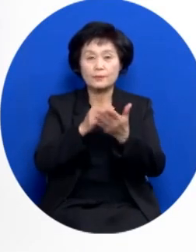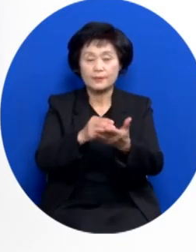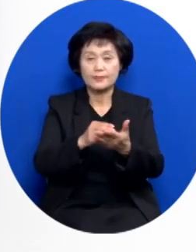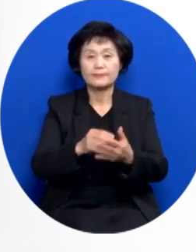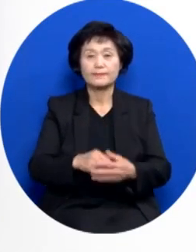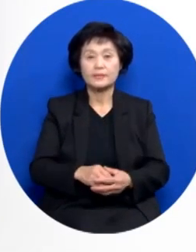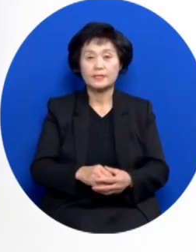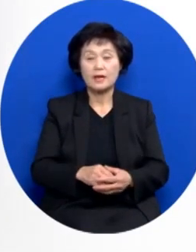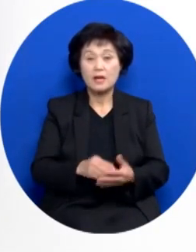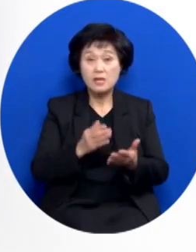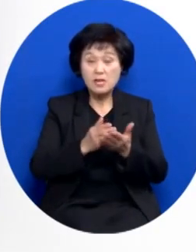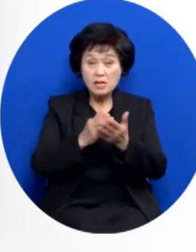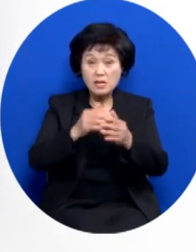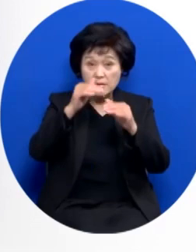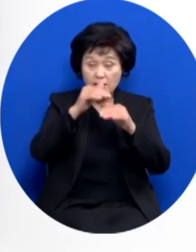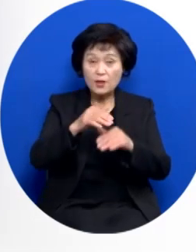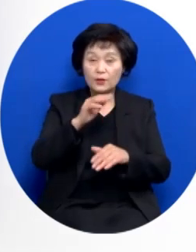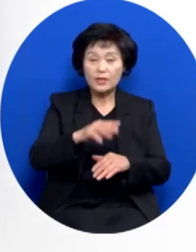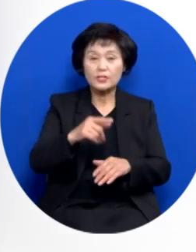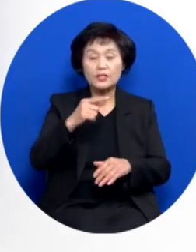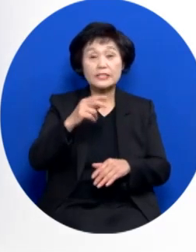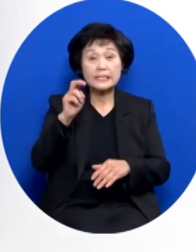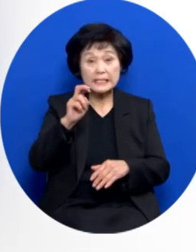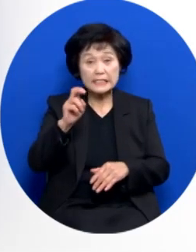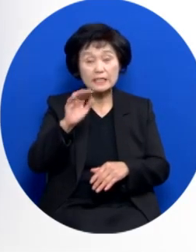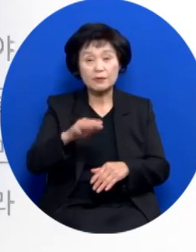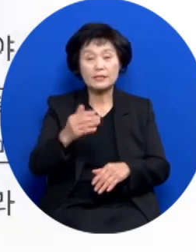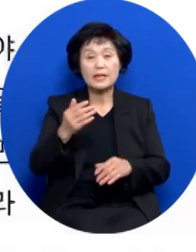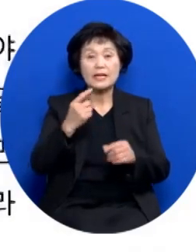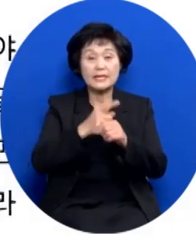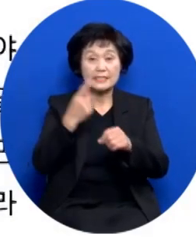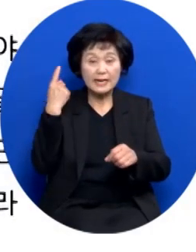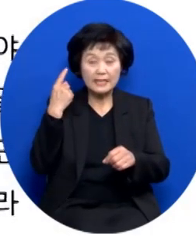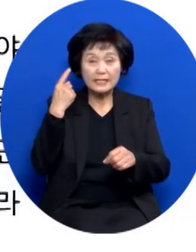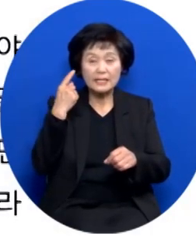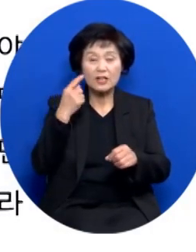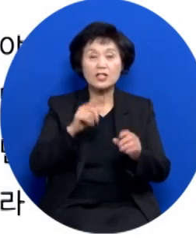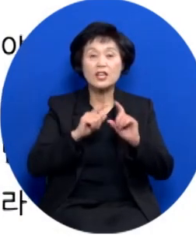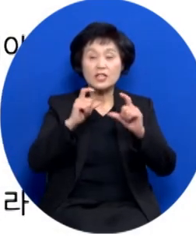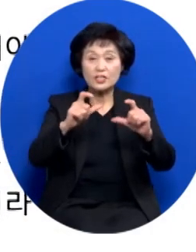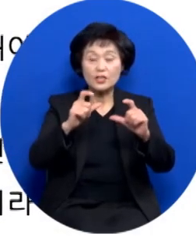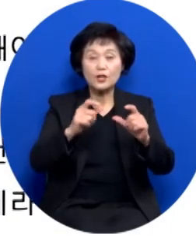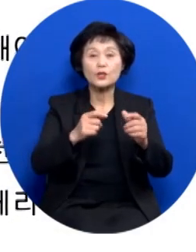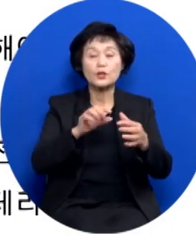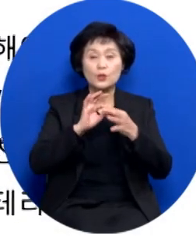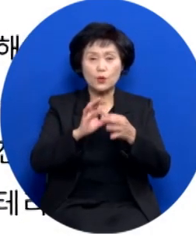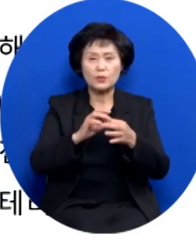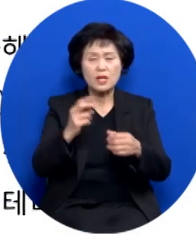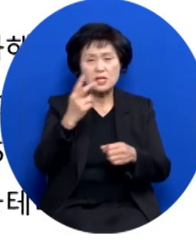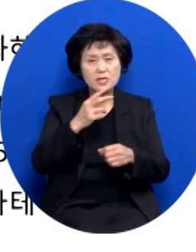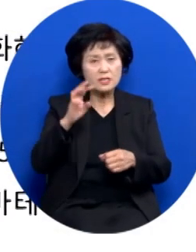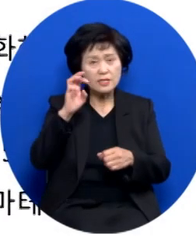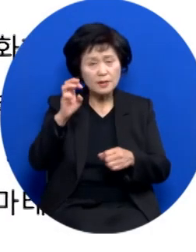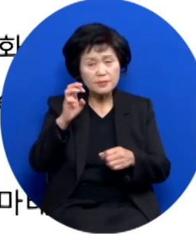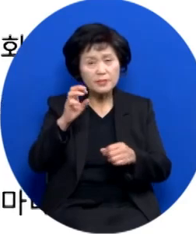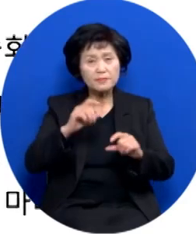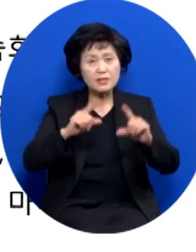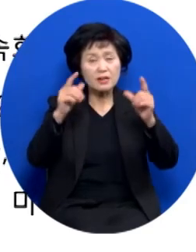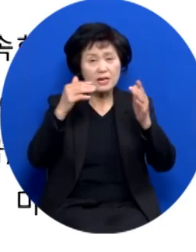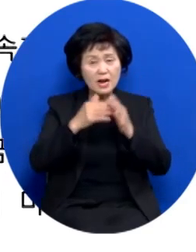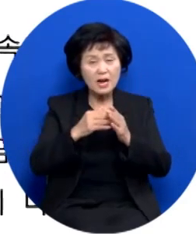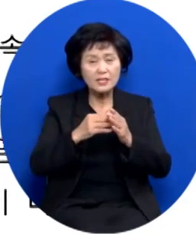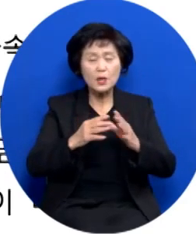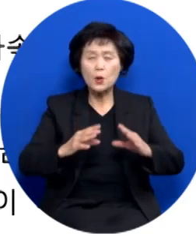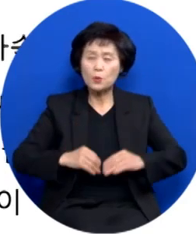월드비전은 제한문에서 G20 정상들은 지난해 마테라 선언을 통해 2030년까지 굶주리는 사람이 없는 제로